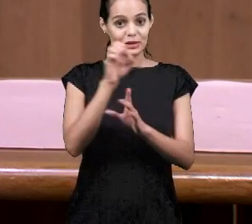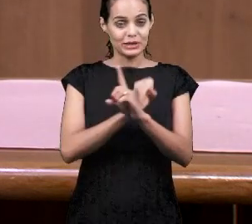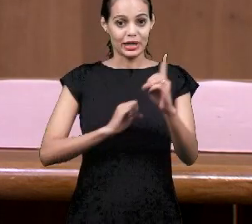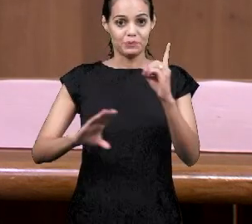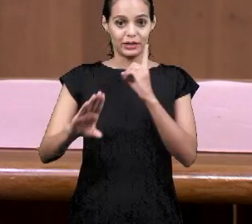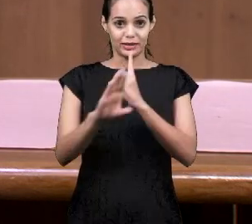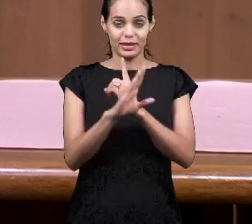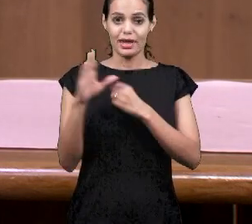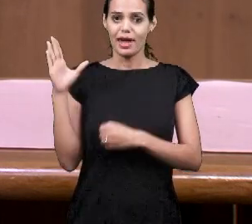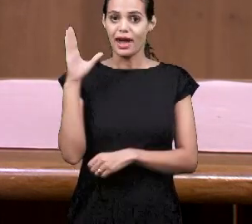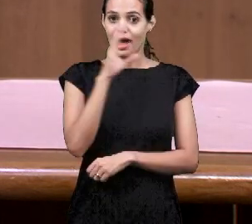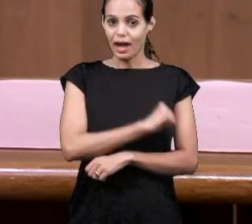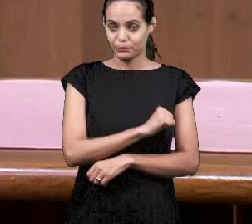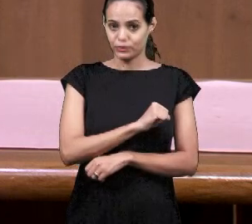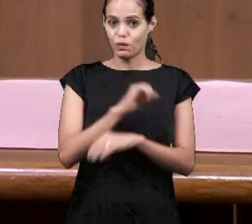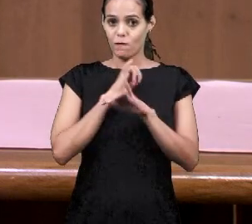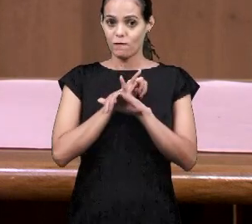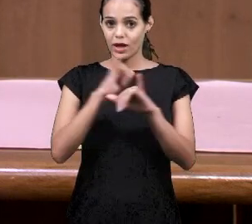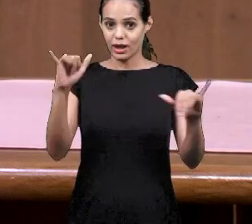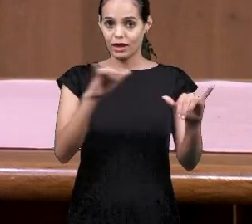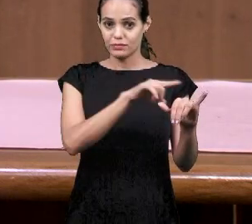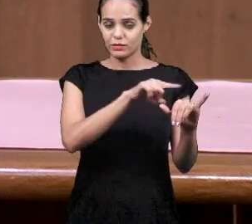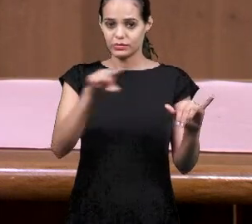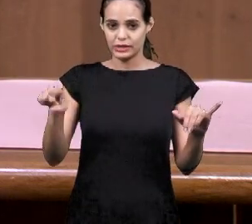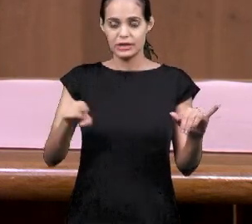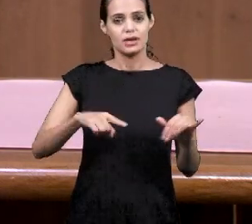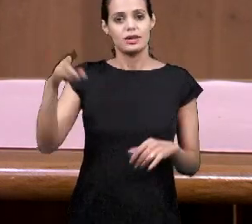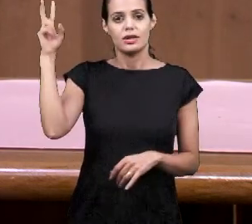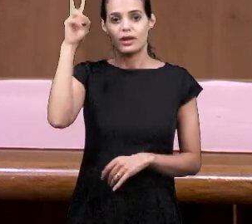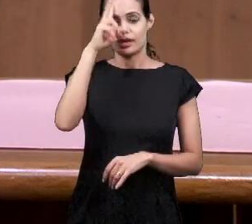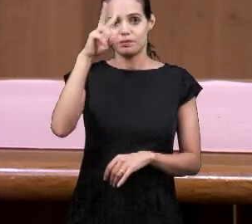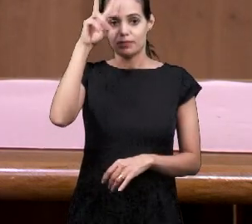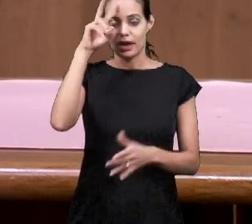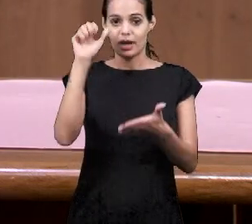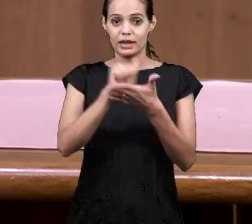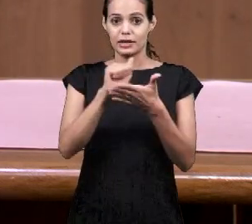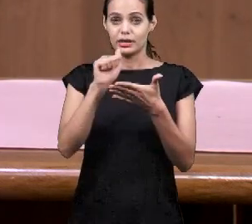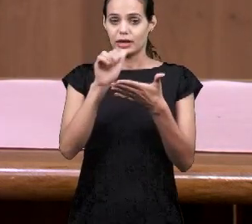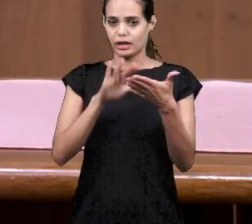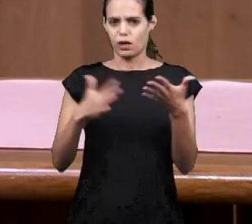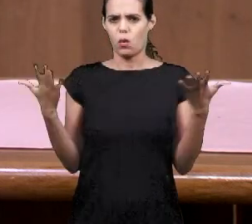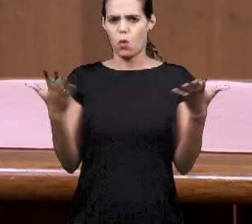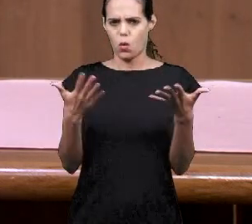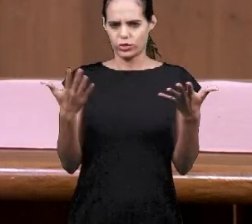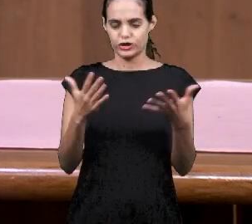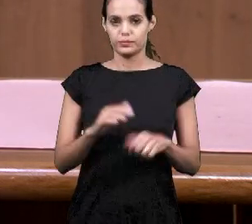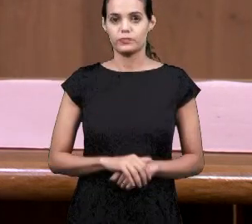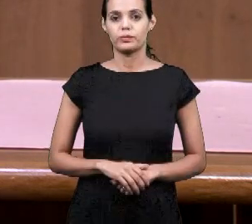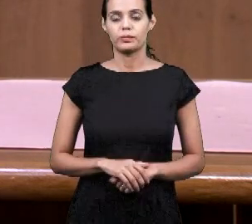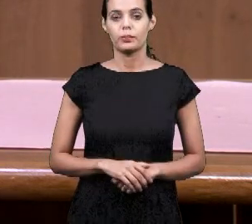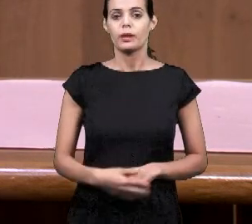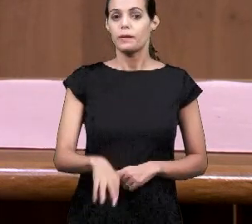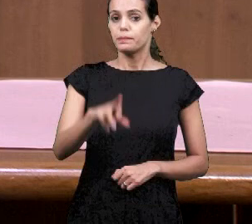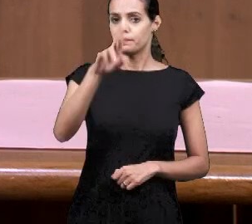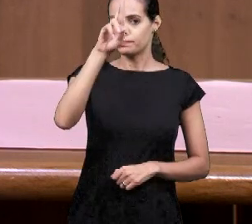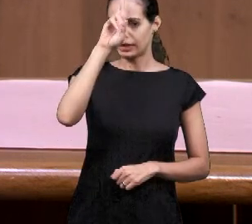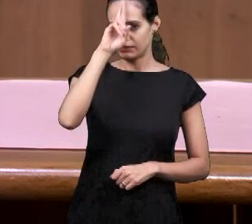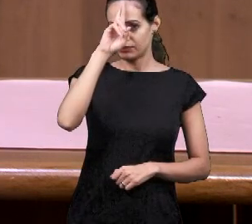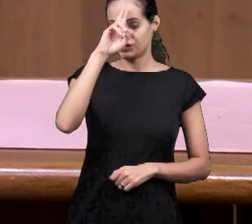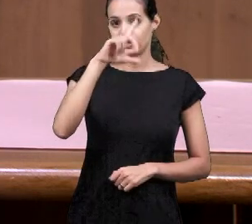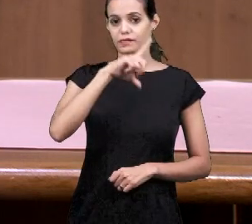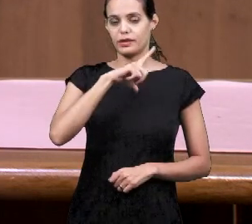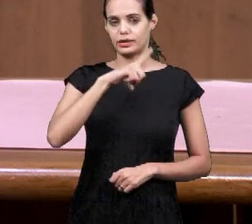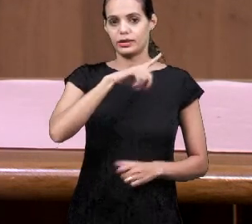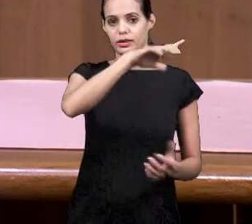notre horaire est très avancé, rappeler les activités d'aujourd'hui. À midi, nous allons voir la transmission spéciale avec